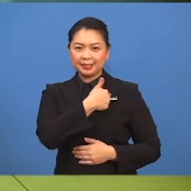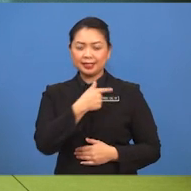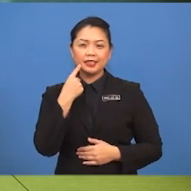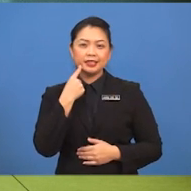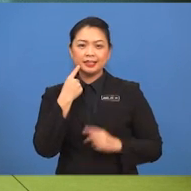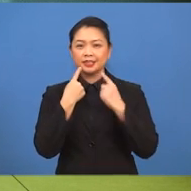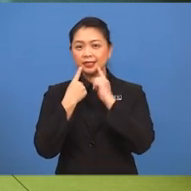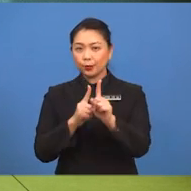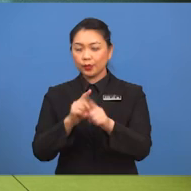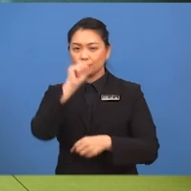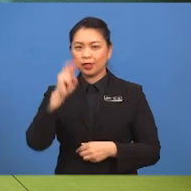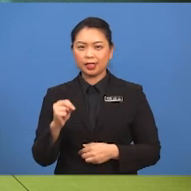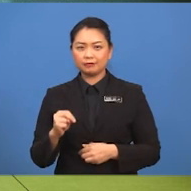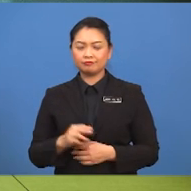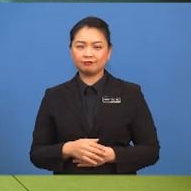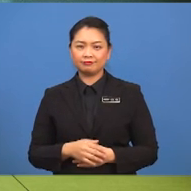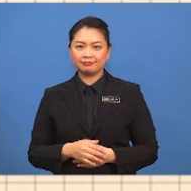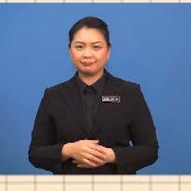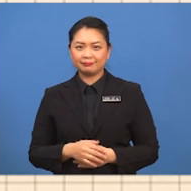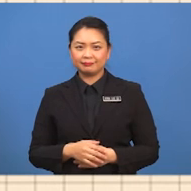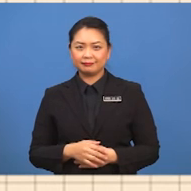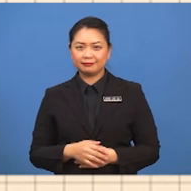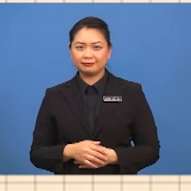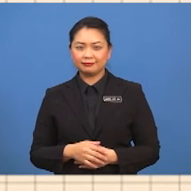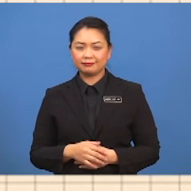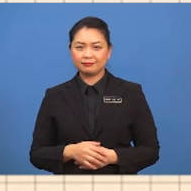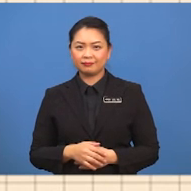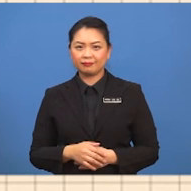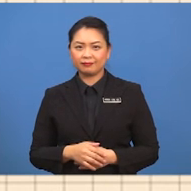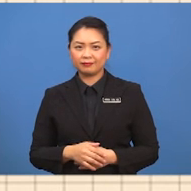jawab soalan seterusnya.